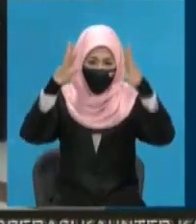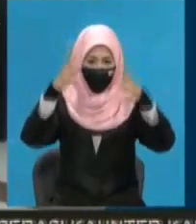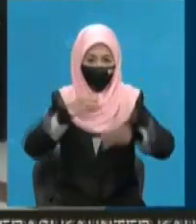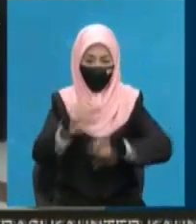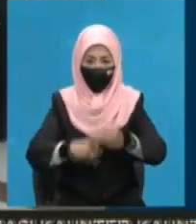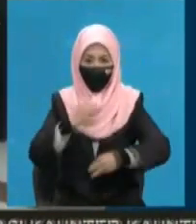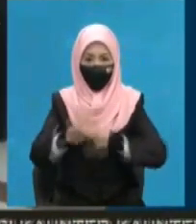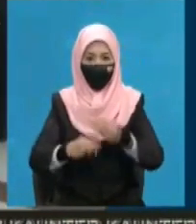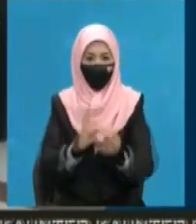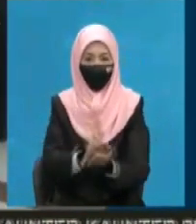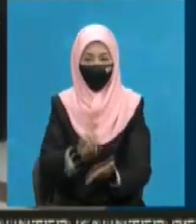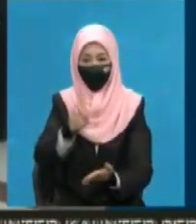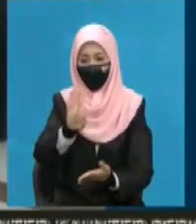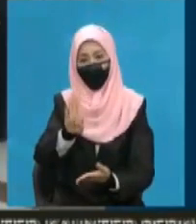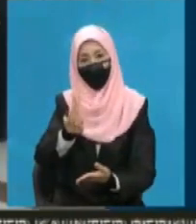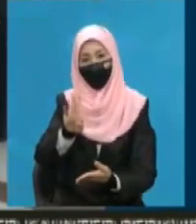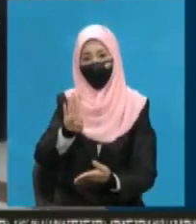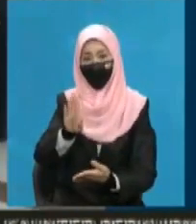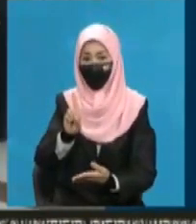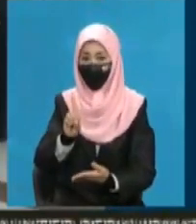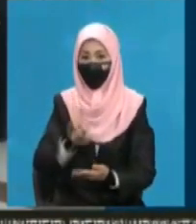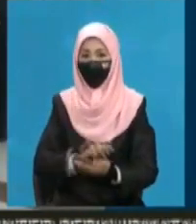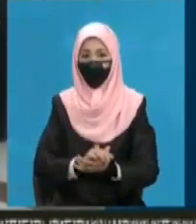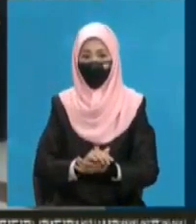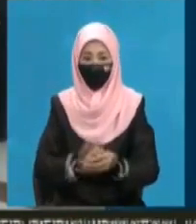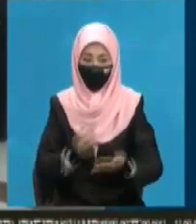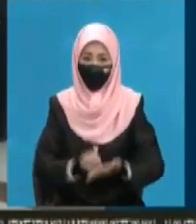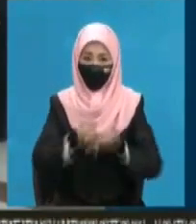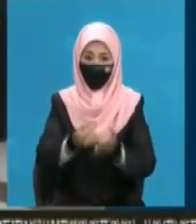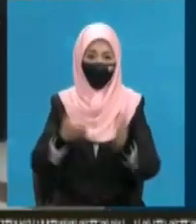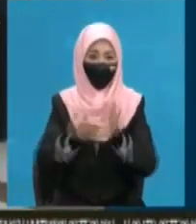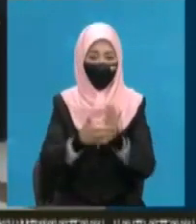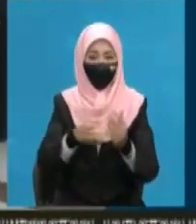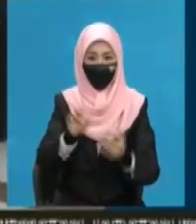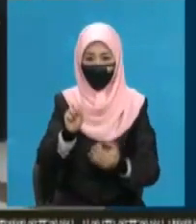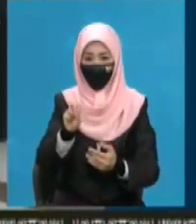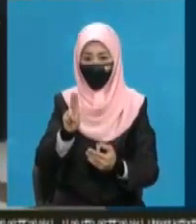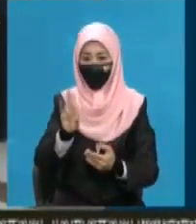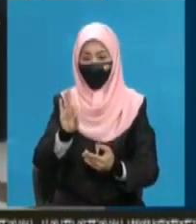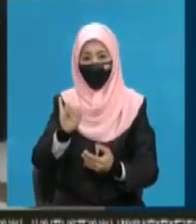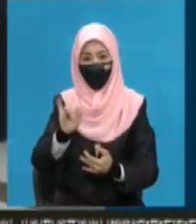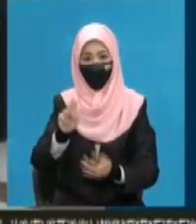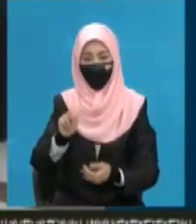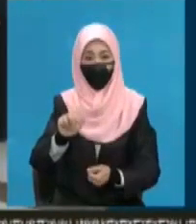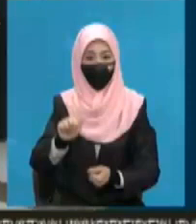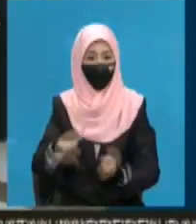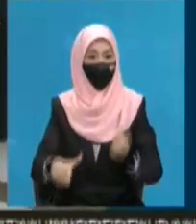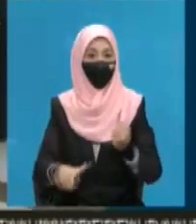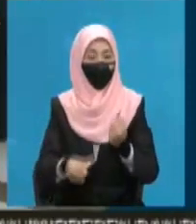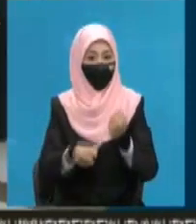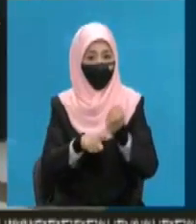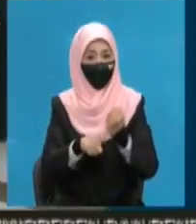ia Universiti Brunei Darussalam penyampaian disempurnakan oleh Syaikh Sufi nabi t.h. sahut penolong pengarah urusan